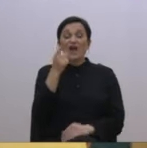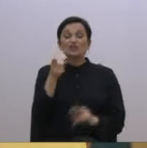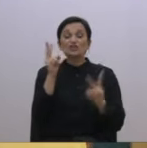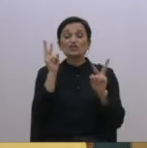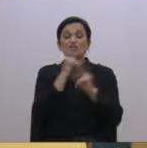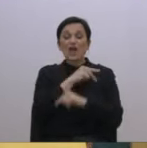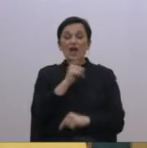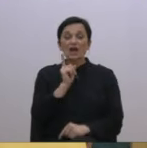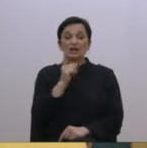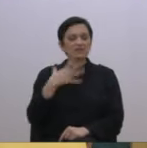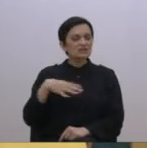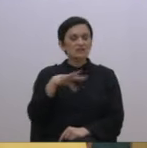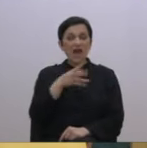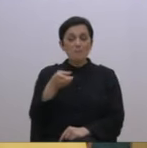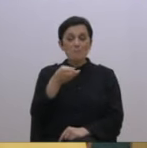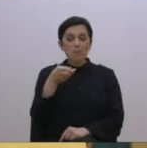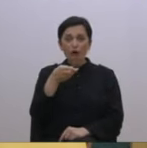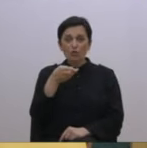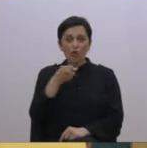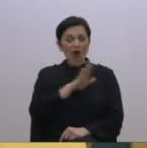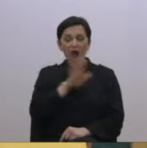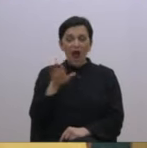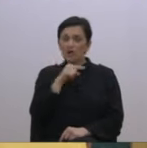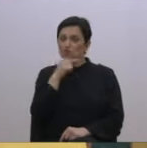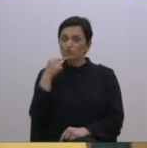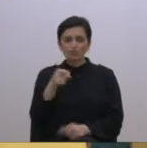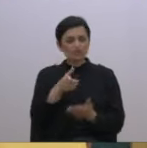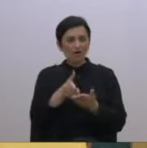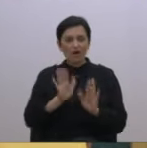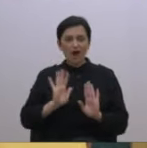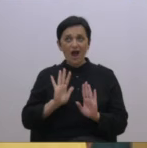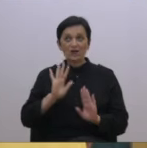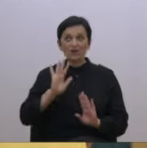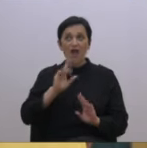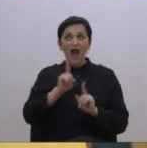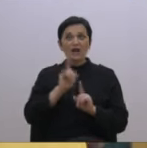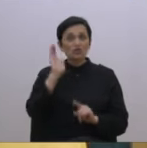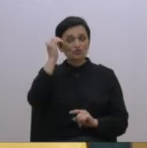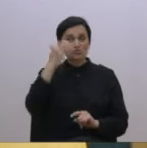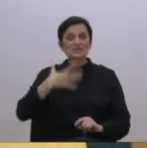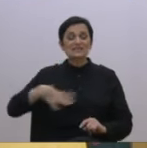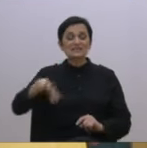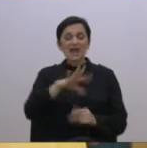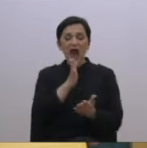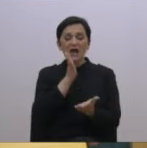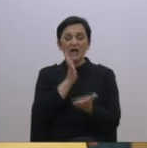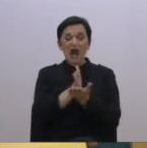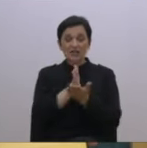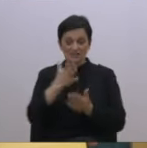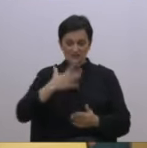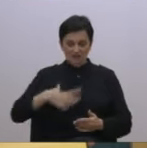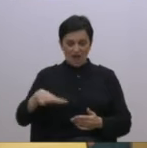შეგეშალათ: საქართველო არც ბელორუსია, არც რუსეთია, არც თურქმენეთია. საქართველო არის